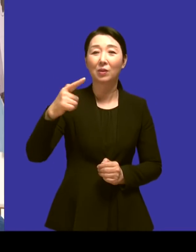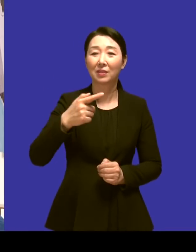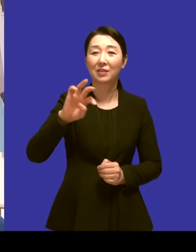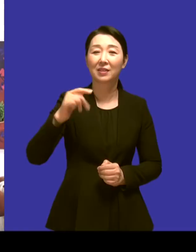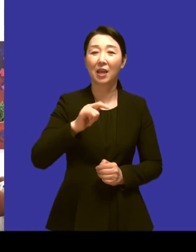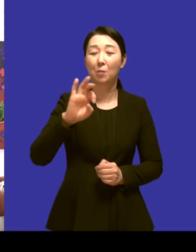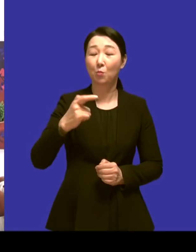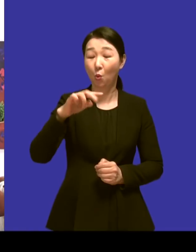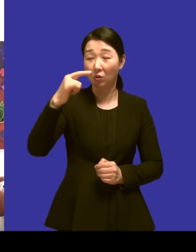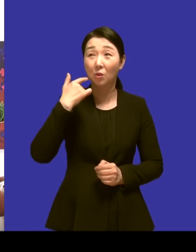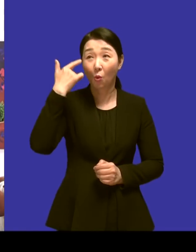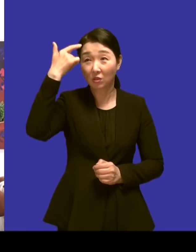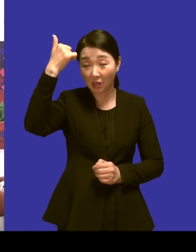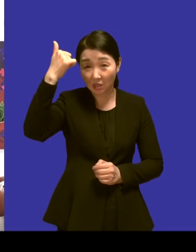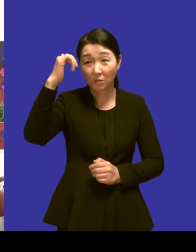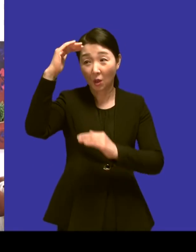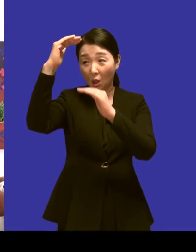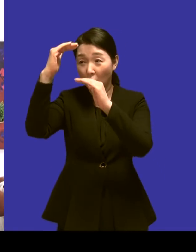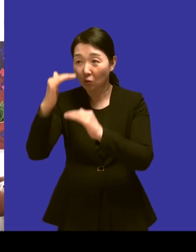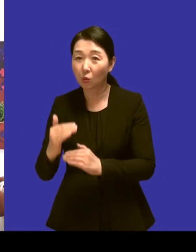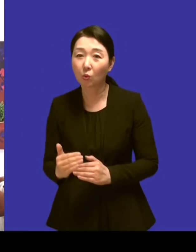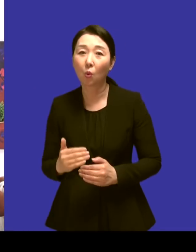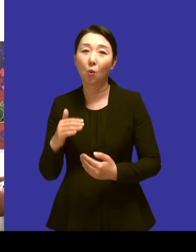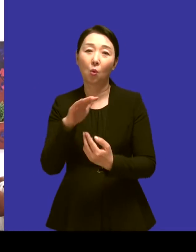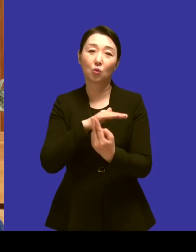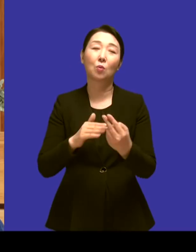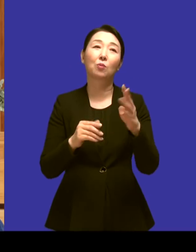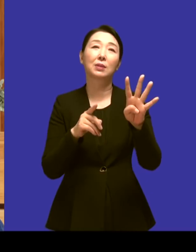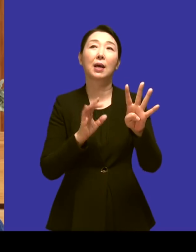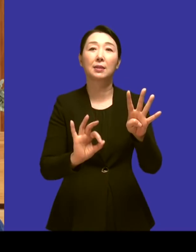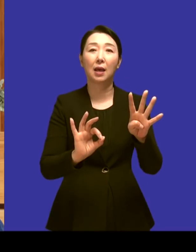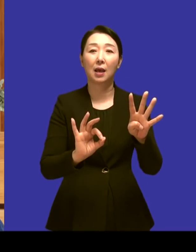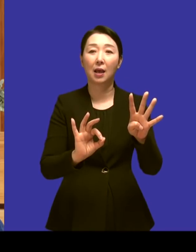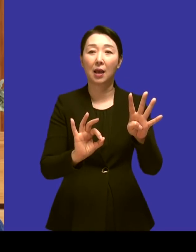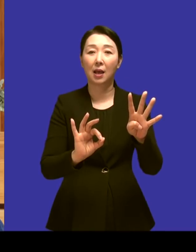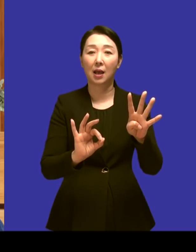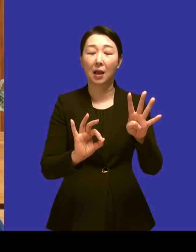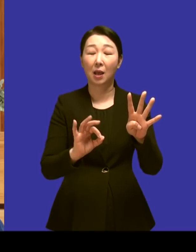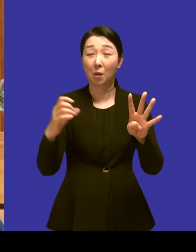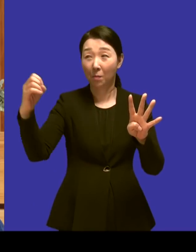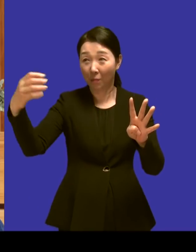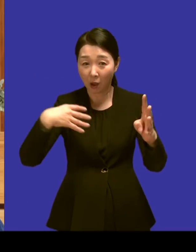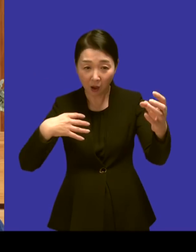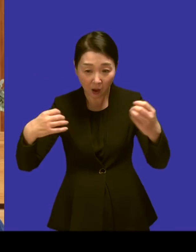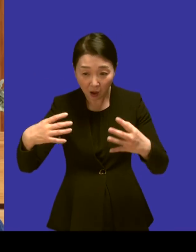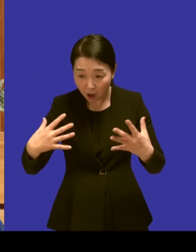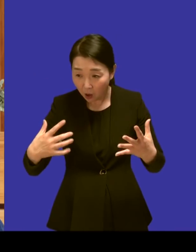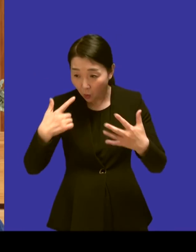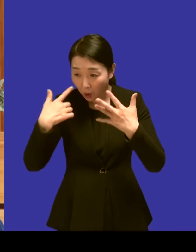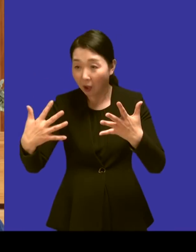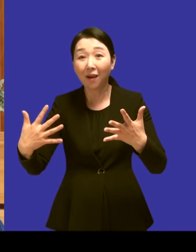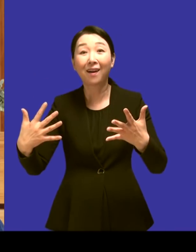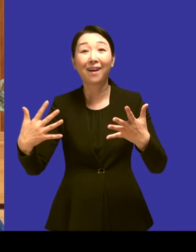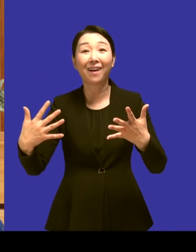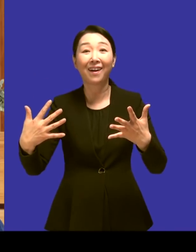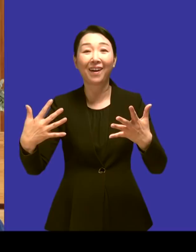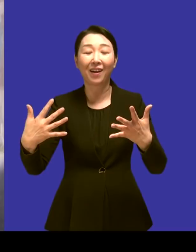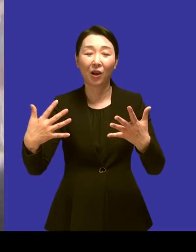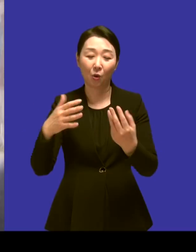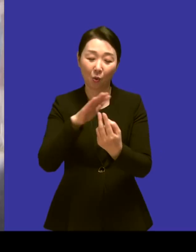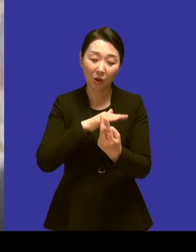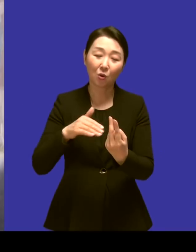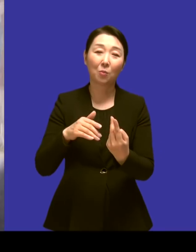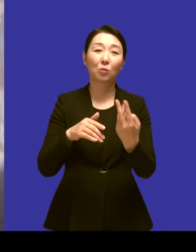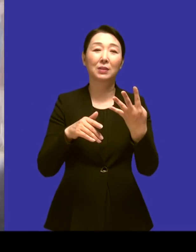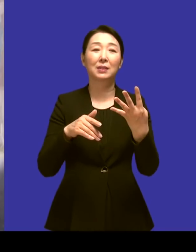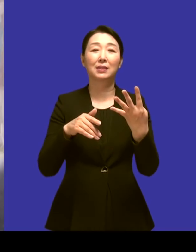요한복음 4장이더라고요. 동일하게 계속 연결. 하루에 딱딱딱 보이시더라고요. 그래서 영감을 주셨구나. 이거는 너무 명확한데 싶어가지고 요한복음 4장을 켜놓고